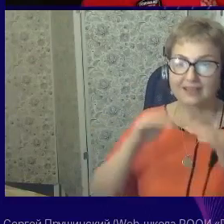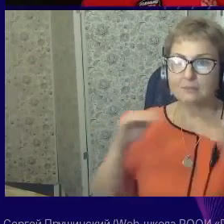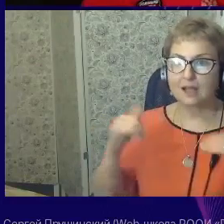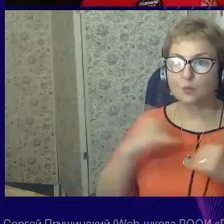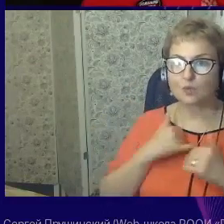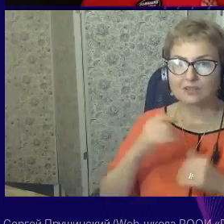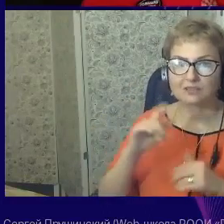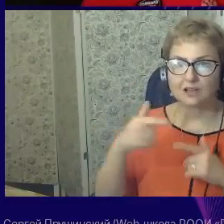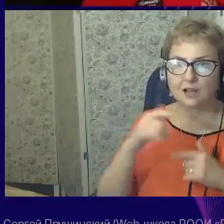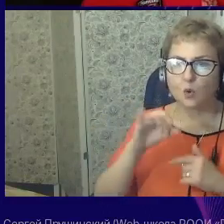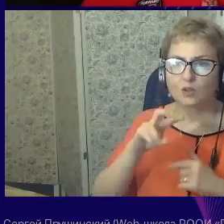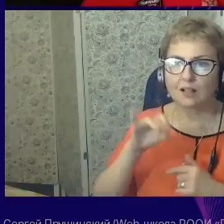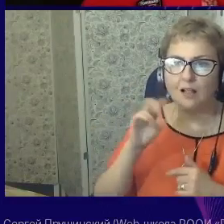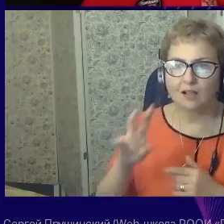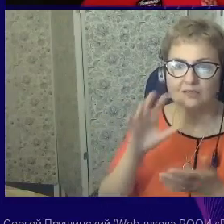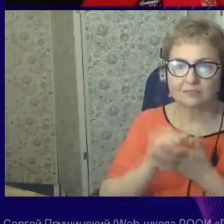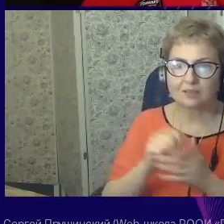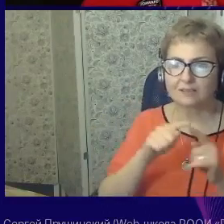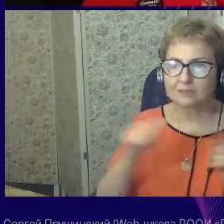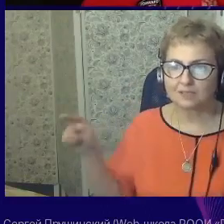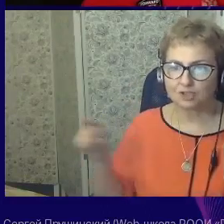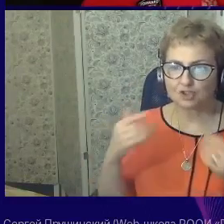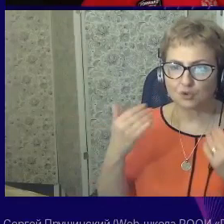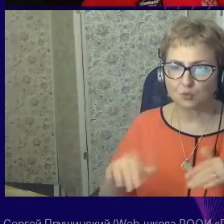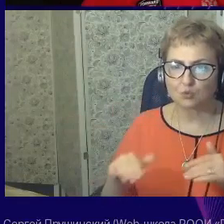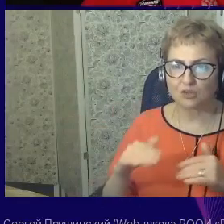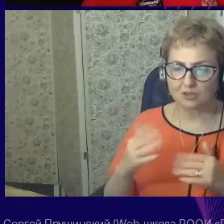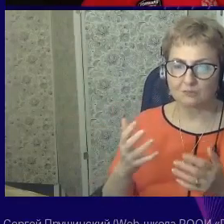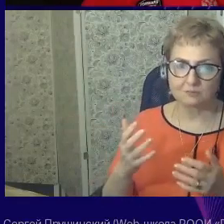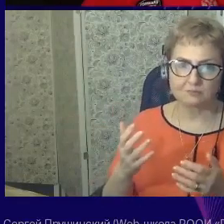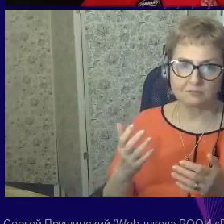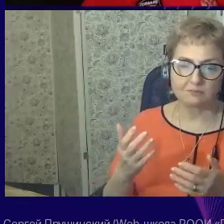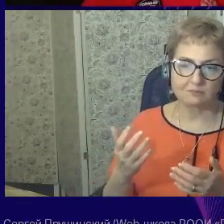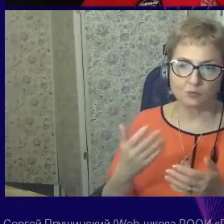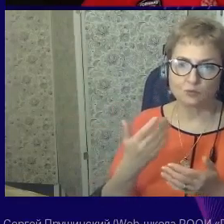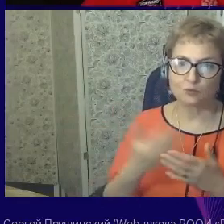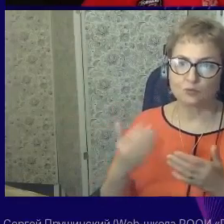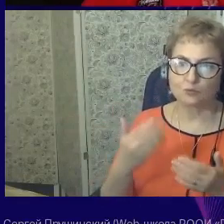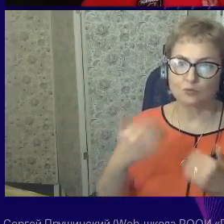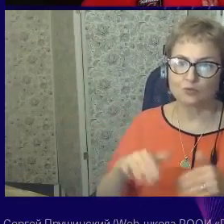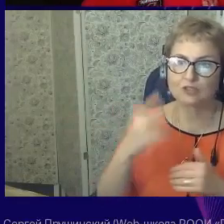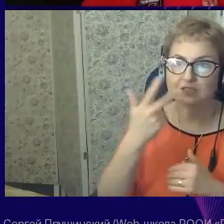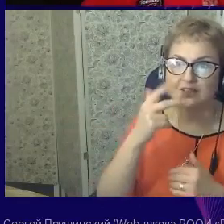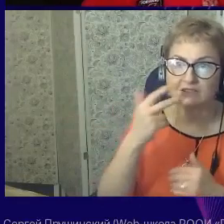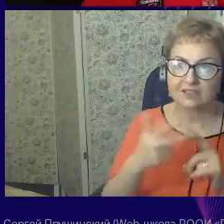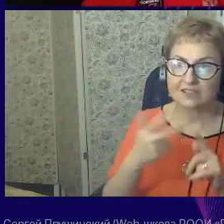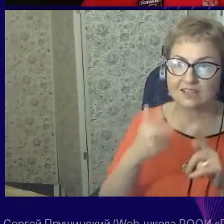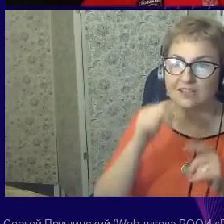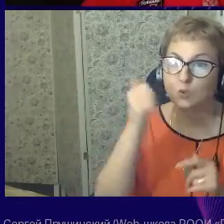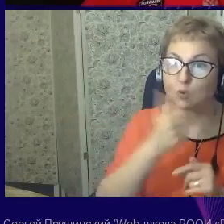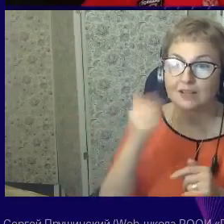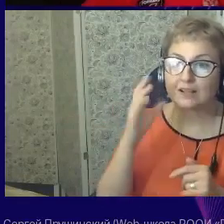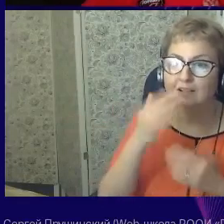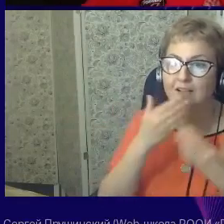Ребята у нас онлайн занимаются на протяжении уже, вот, получается, третий год. И когда